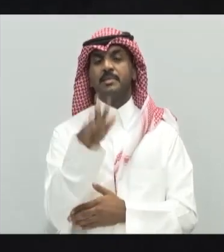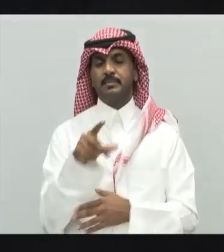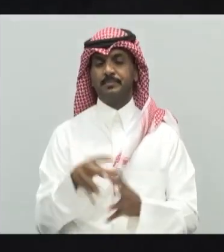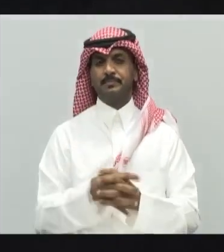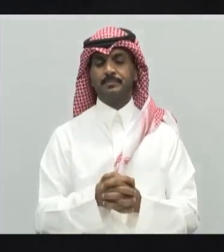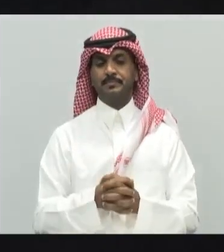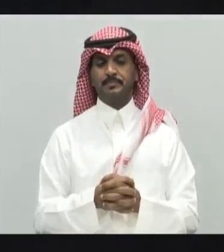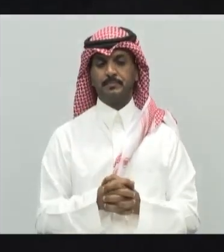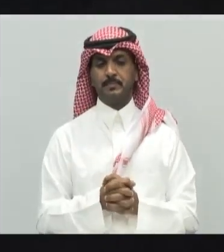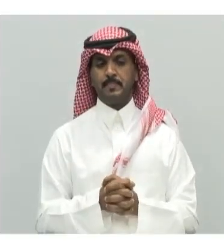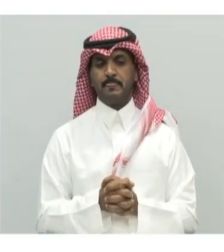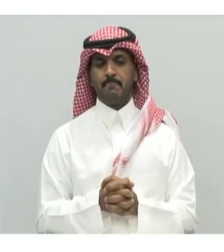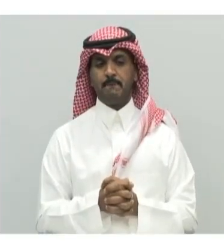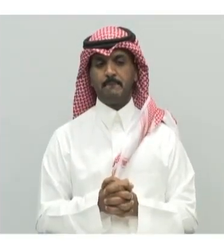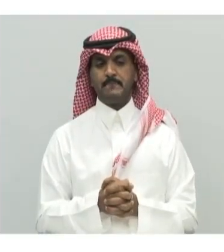احسنتم